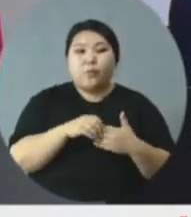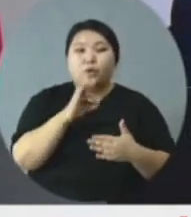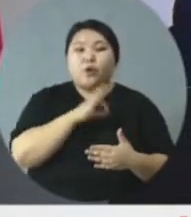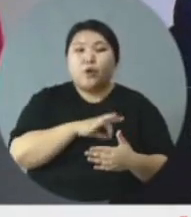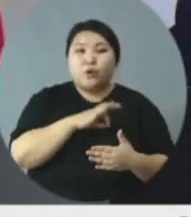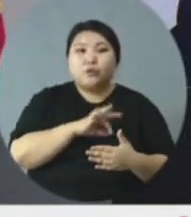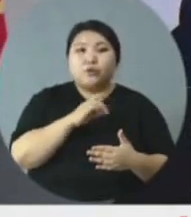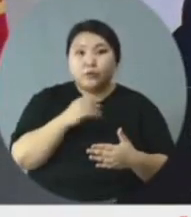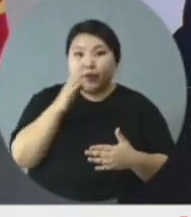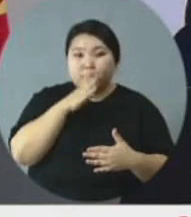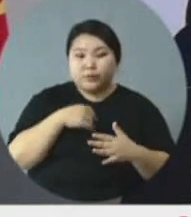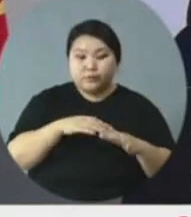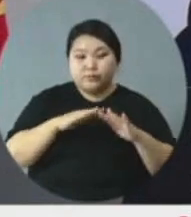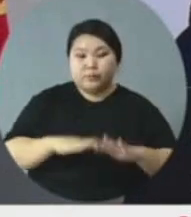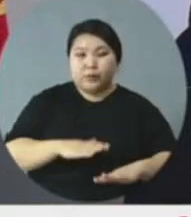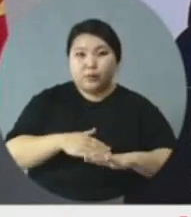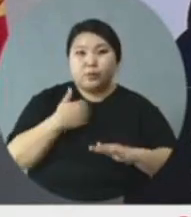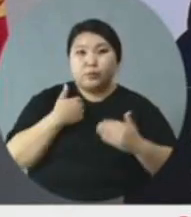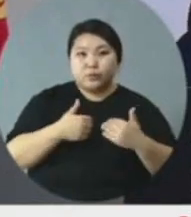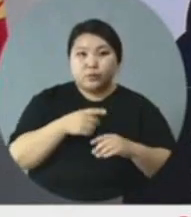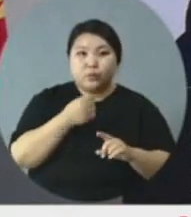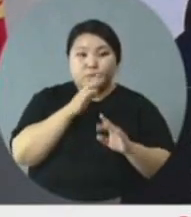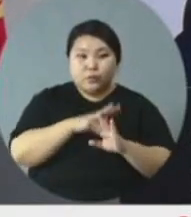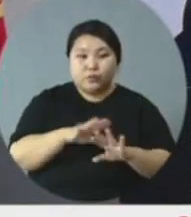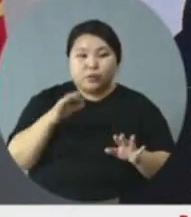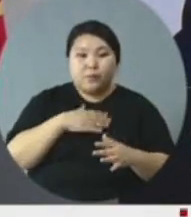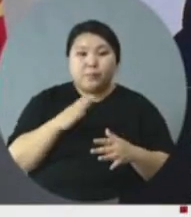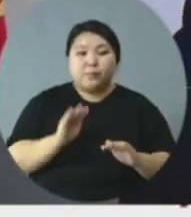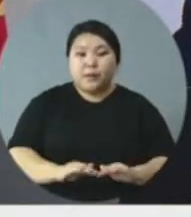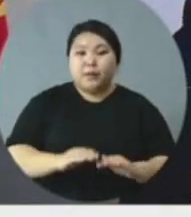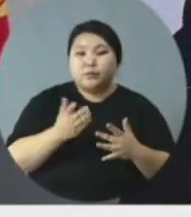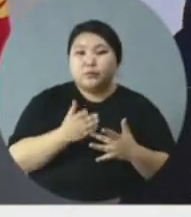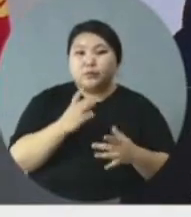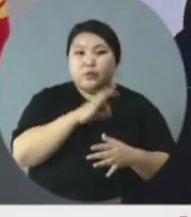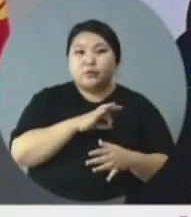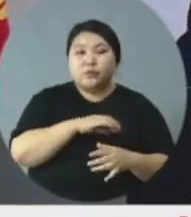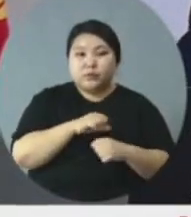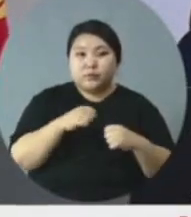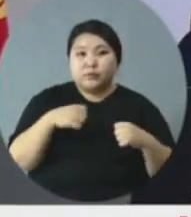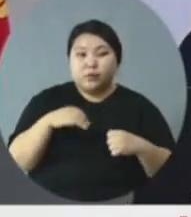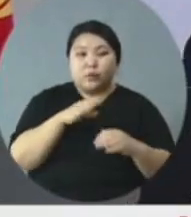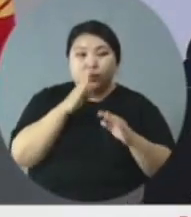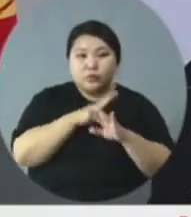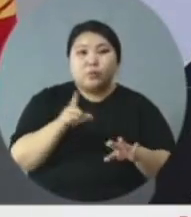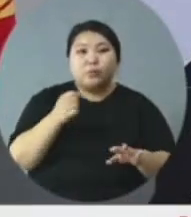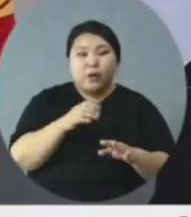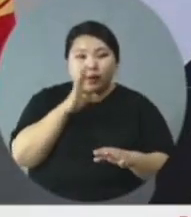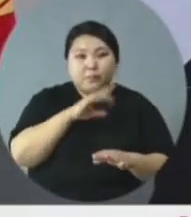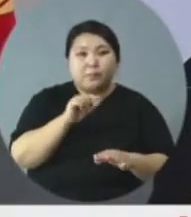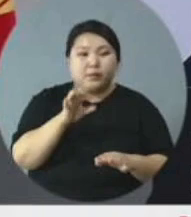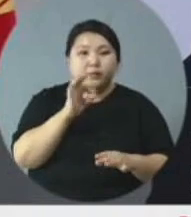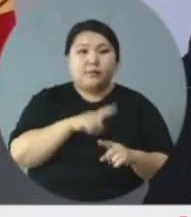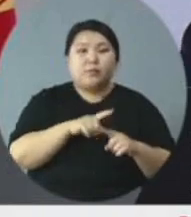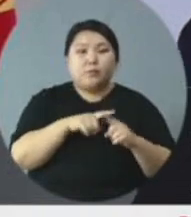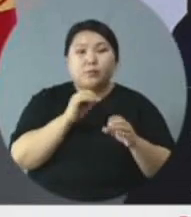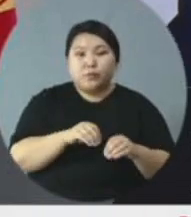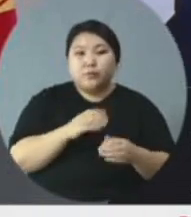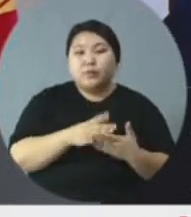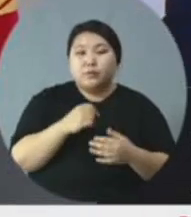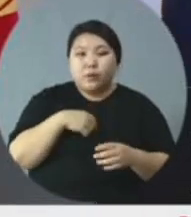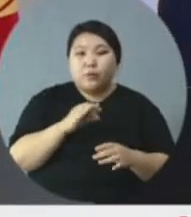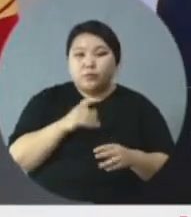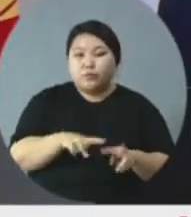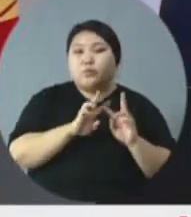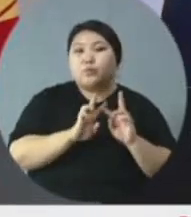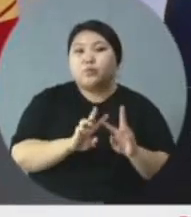ингээд нэлээд үндсэн байгаа нөхцөлд бол хүүхдийн мөнгө ялангуяа бага дунд орлоготой иргэдийн хувьд бол хүүхдийн мөнгө бага ч гэсэн нэмэр болж байгаа юм байна. Тийм учраас болж байгаа